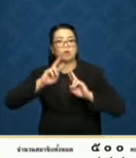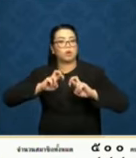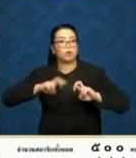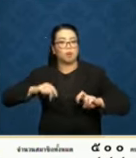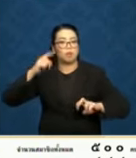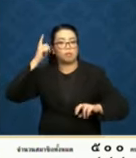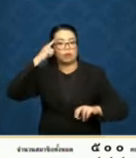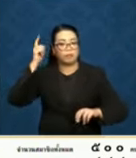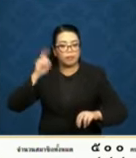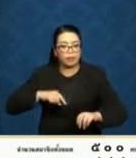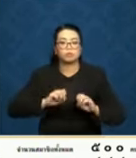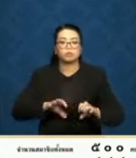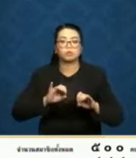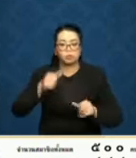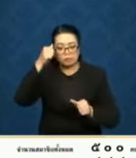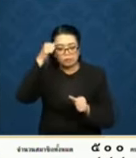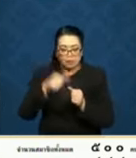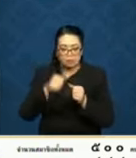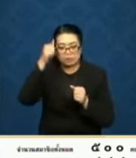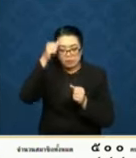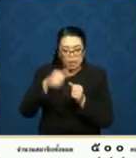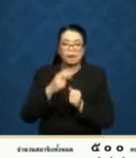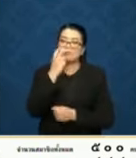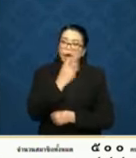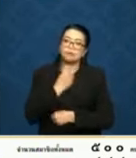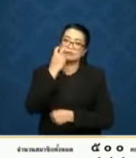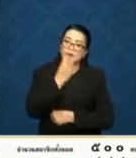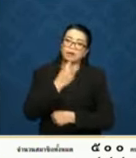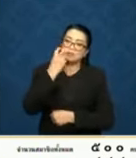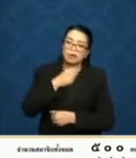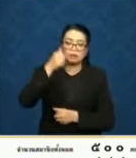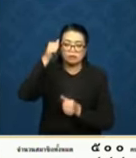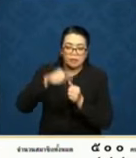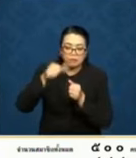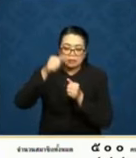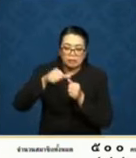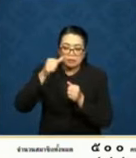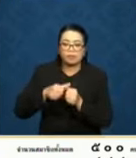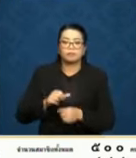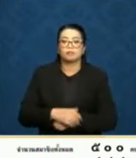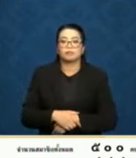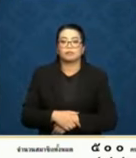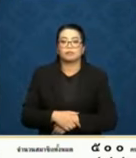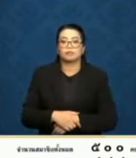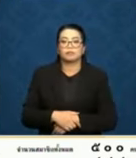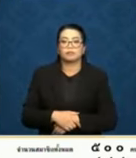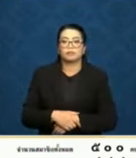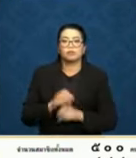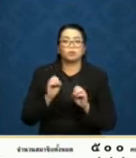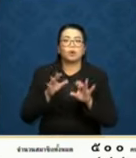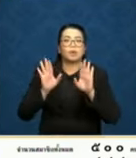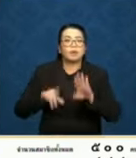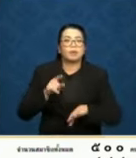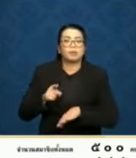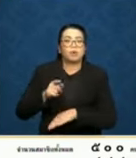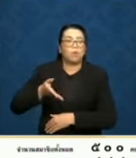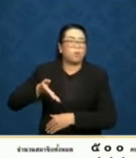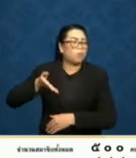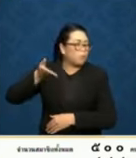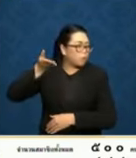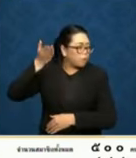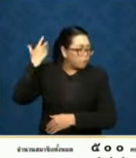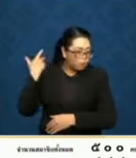ราเป็แล้ครัเน้นสอนให้ท่องจำ หลกสูตรเรานี้มันล้าสมยไปแล้วและด้วยระบบขั้นตอนของกระทงศึกษา